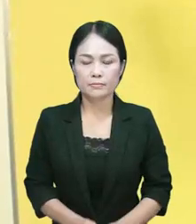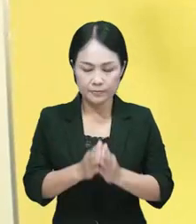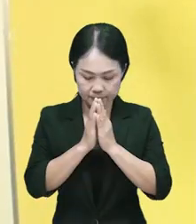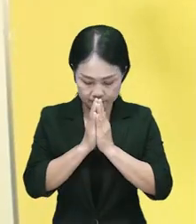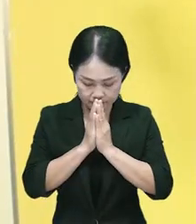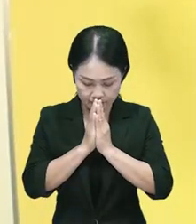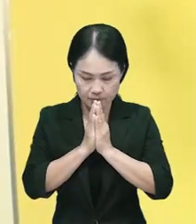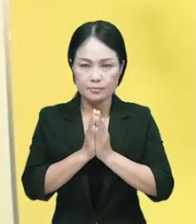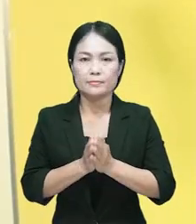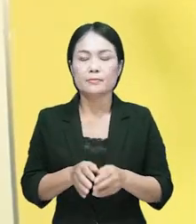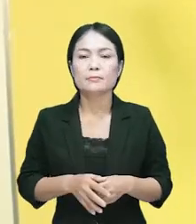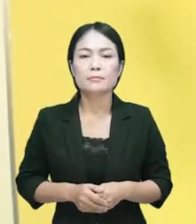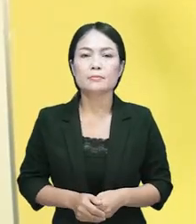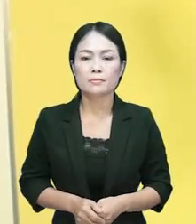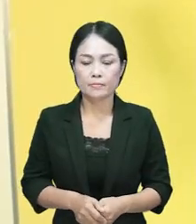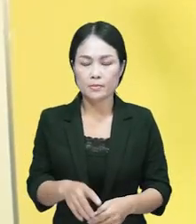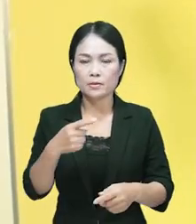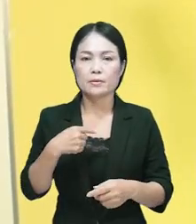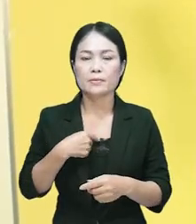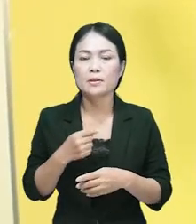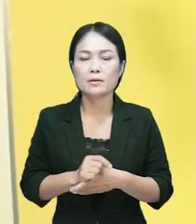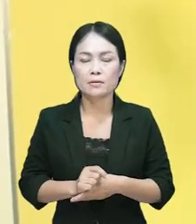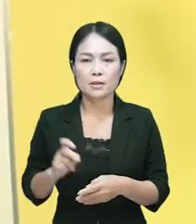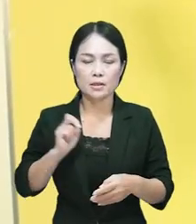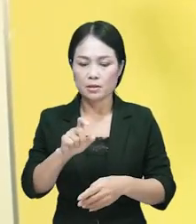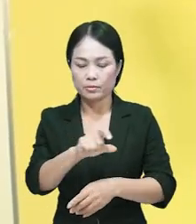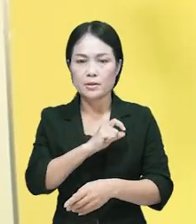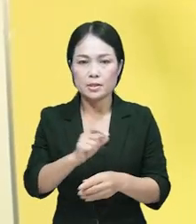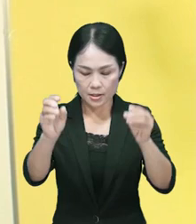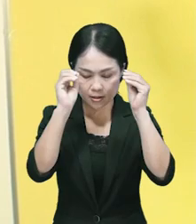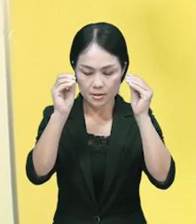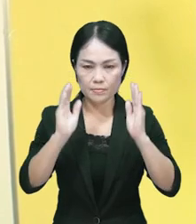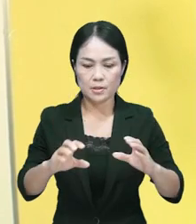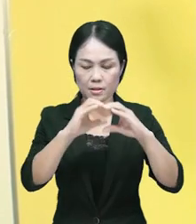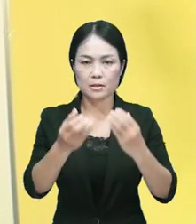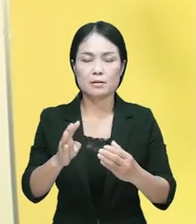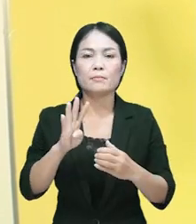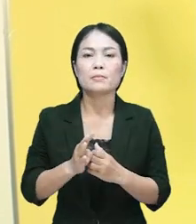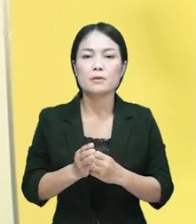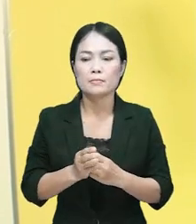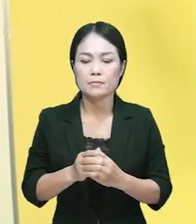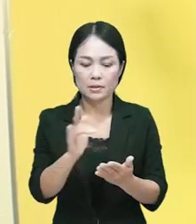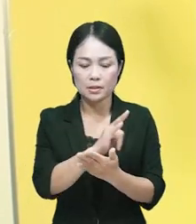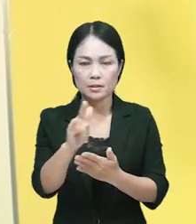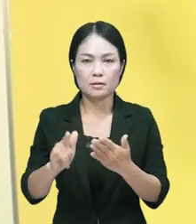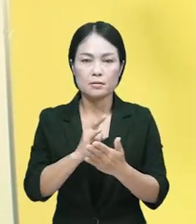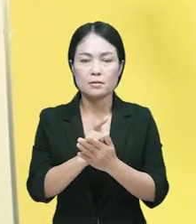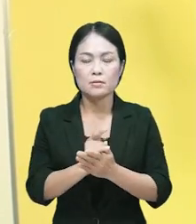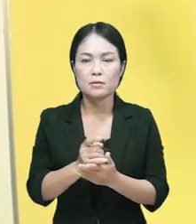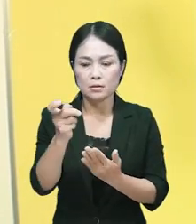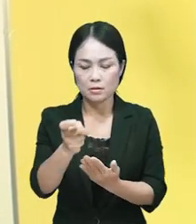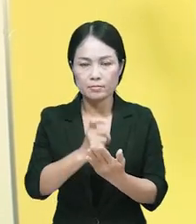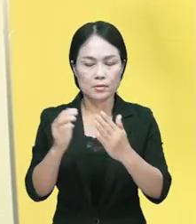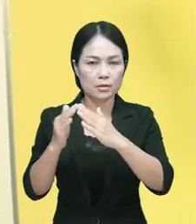ចាសូមគោរពជំរាបសួរចានាងខ្ញុំឈ្មោះឌីសៅផនជាគ្រូបង្រៀនថ្នាក់ទី4នៃសាលាបឋមសិក្សាគំរូក្រុ